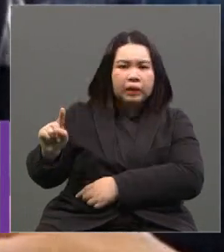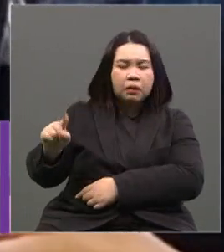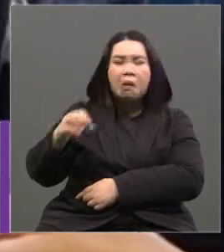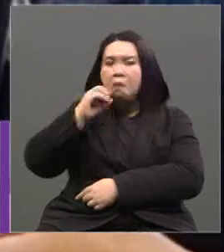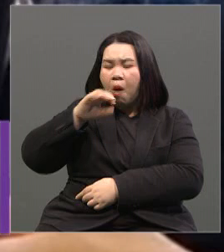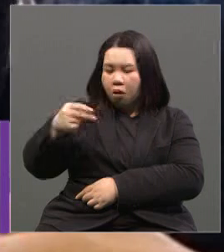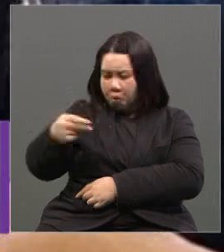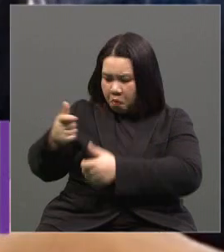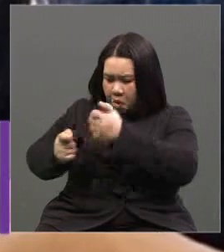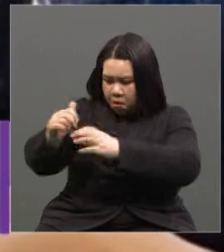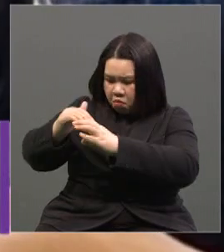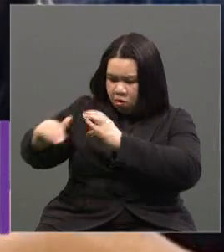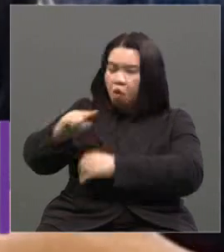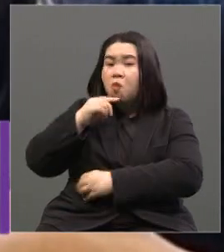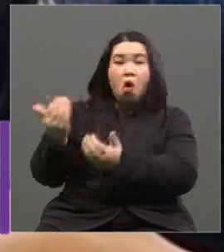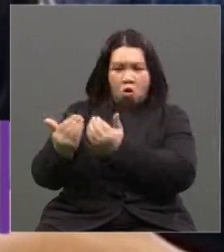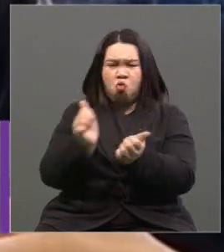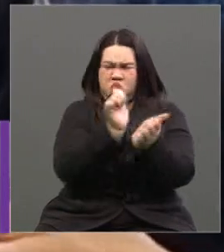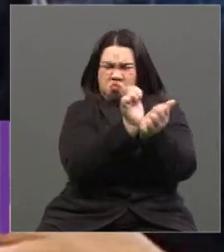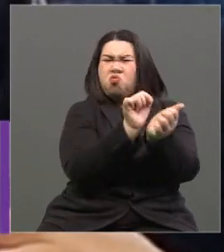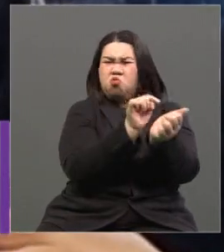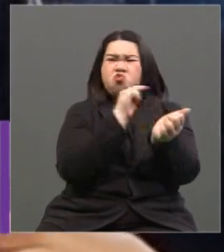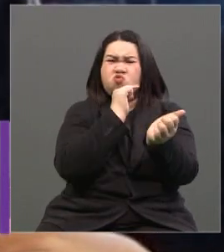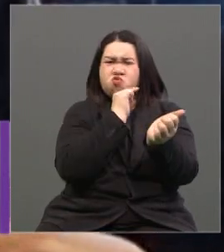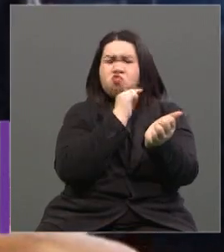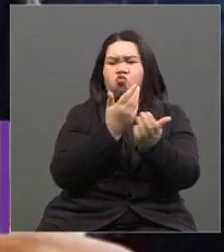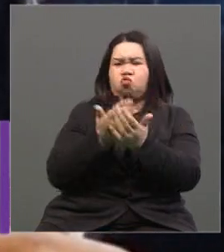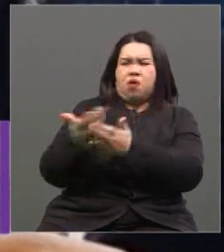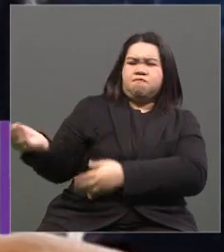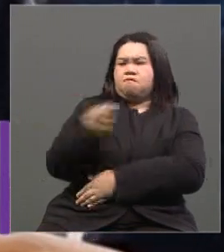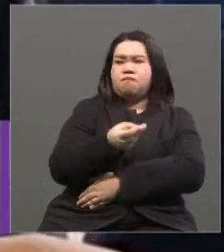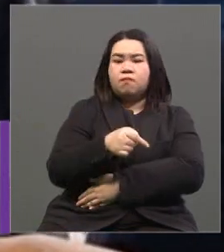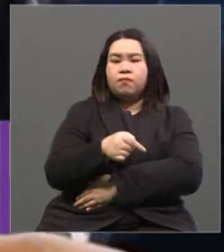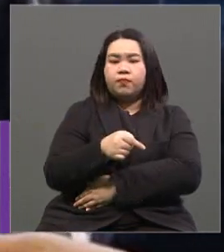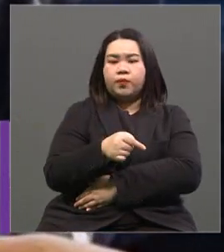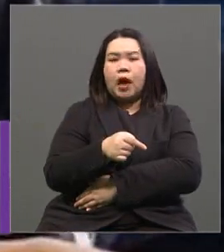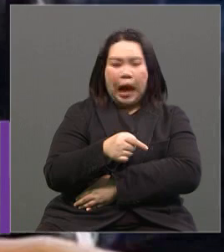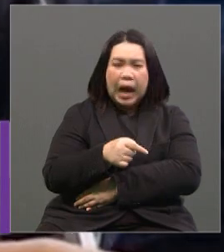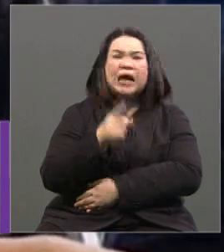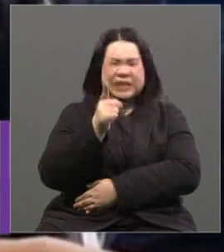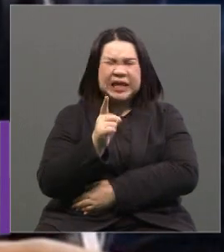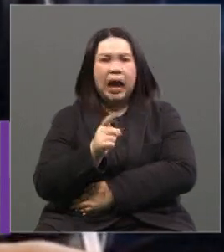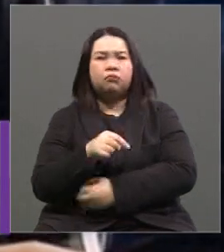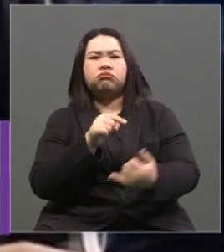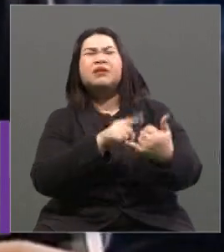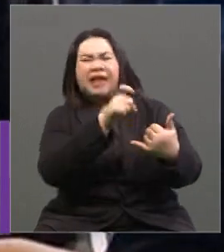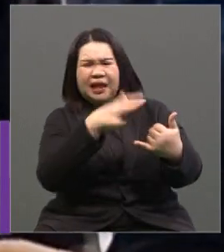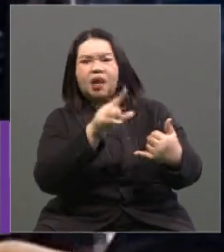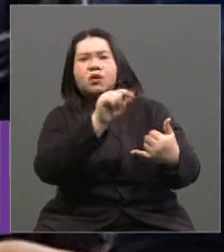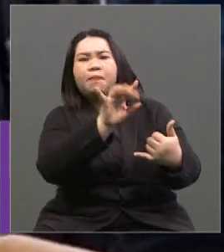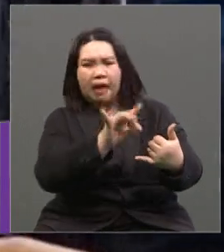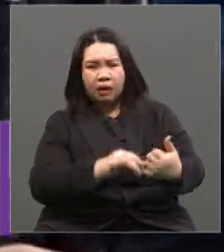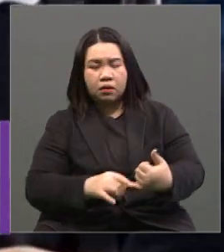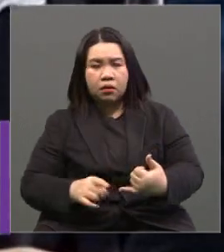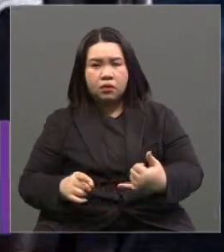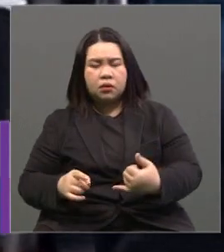ลูกสาวอยู่ว่าลูกสาวอยู่กับโจรผู้ร้ายแล้วก็ขอเรียกค่าไถนั้นจริงๆคือลูกสาวเขาได้เสียชีวิตไปแล้วเขาก็อยาก